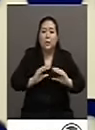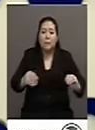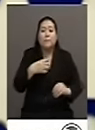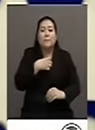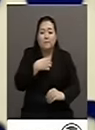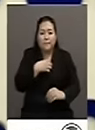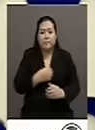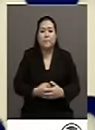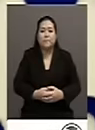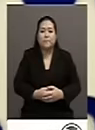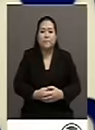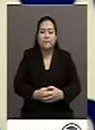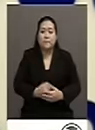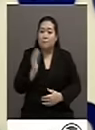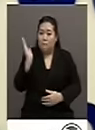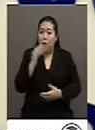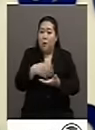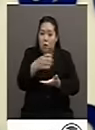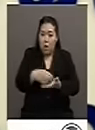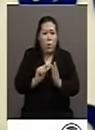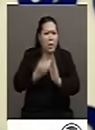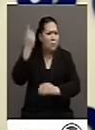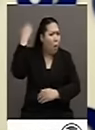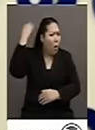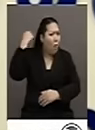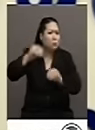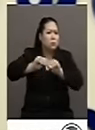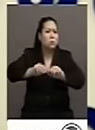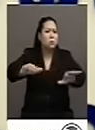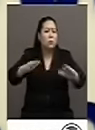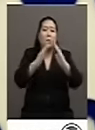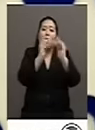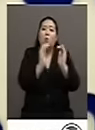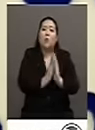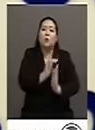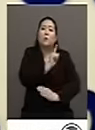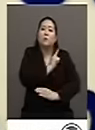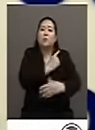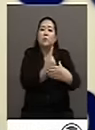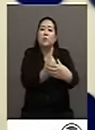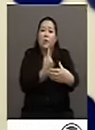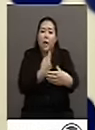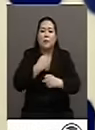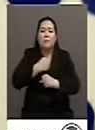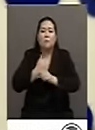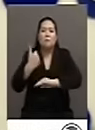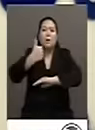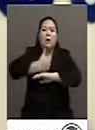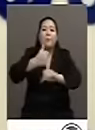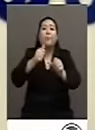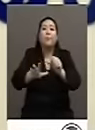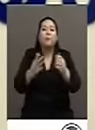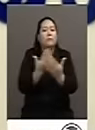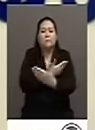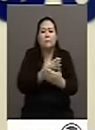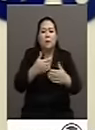าจก็บอกนะว่านับตั้งแต่คดีความเกิดขึ้นทางวัดก็มอบหมายให้ผู้แทนครับที่ปฏิบัติหน้าที่แทนเจ้าอาวาสไปประสานงานให้